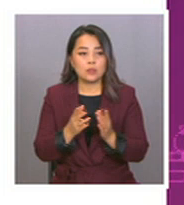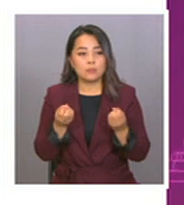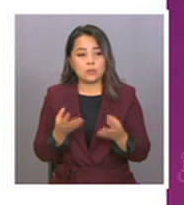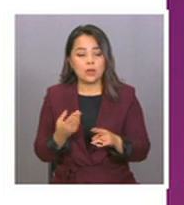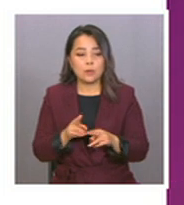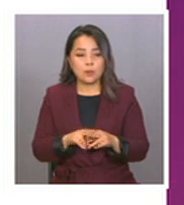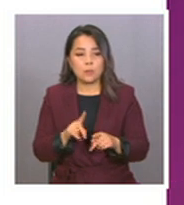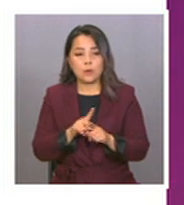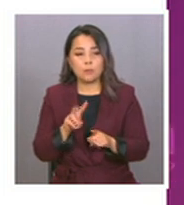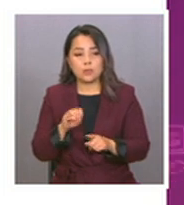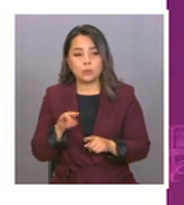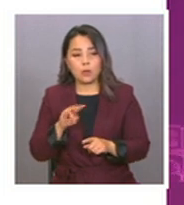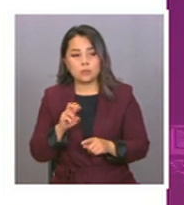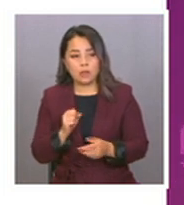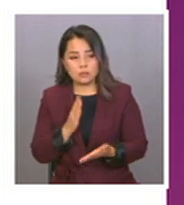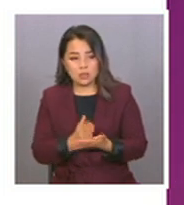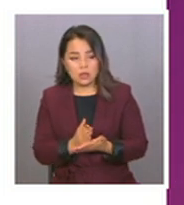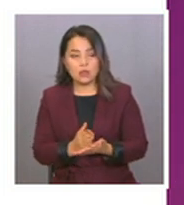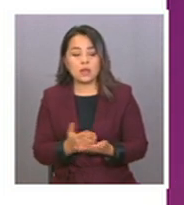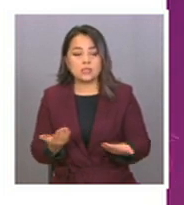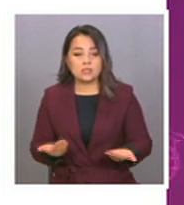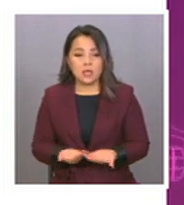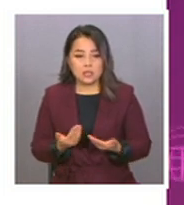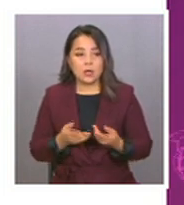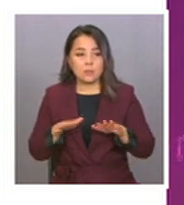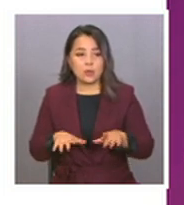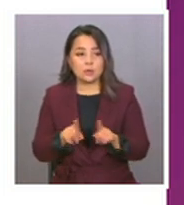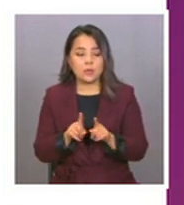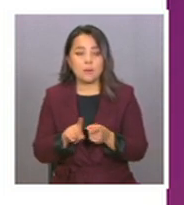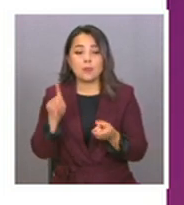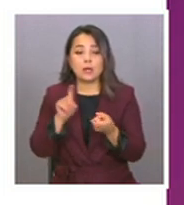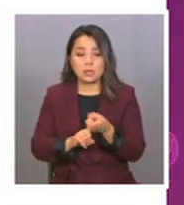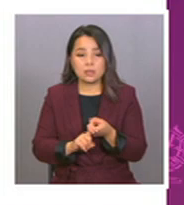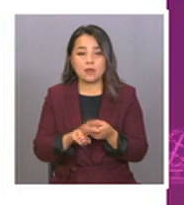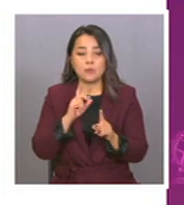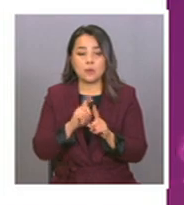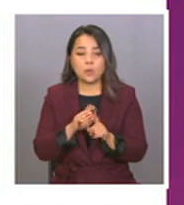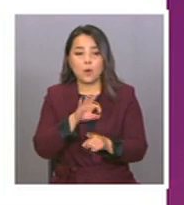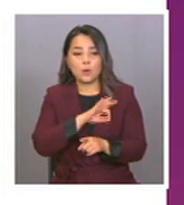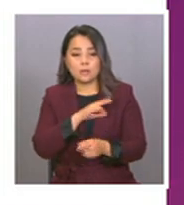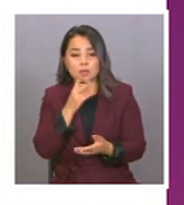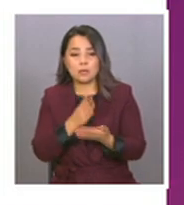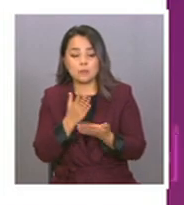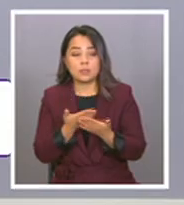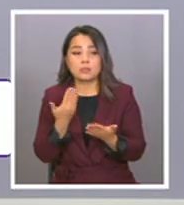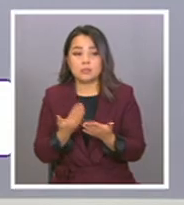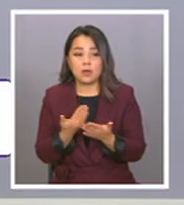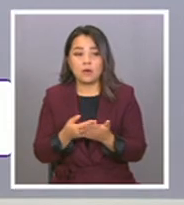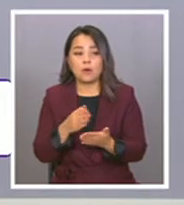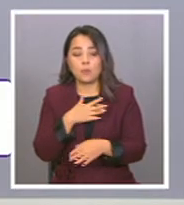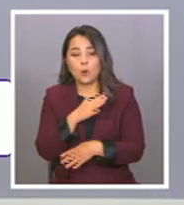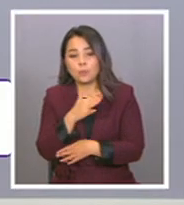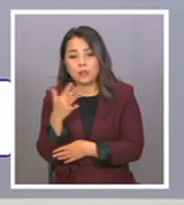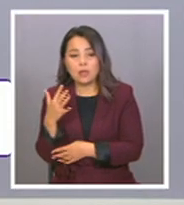меңдуана. Сондай-ақ, тірі ағзалардың мекен ортасына байланысты терминдерді де қолданған. Мысалы, орман,